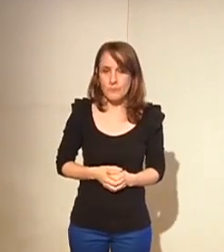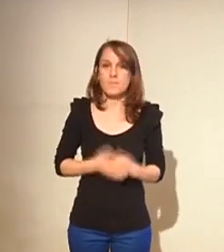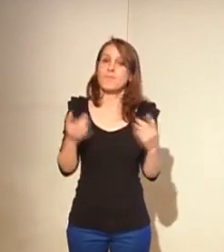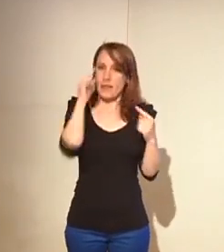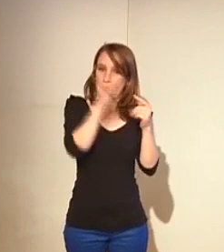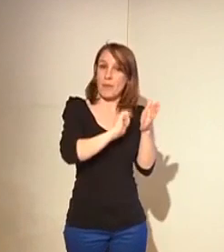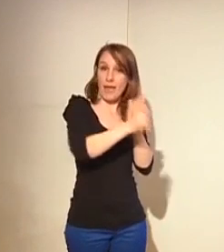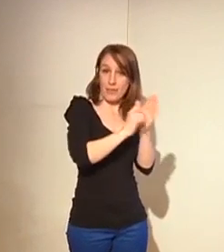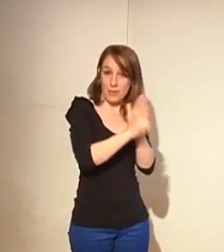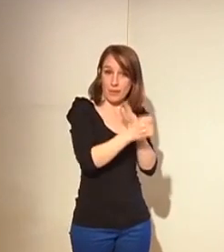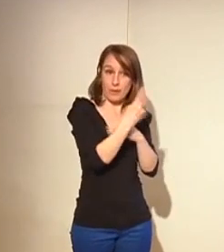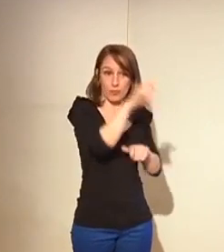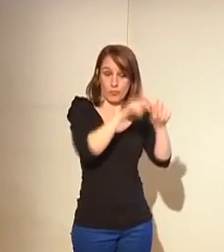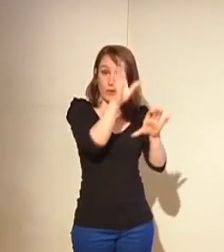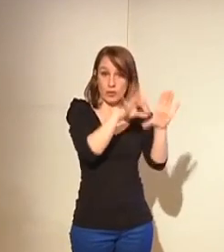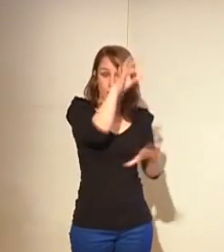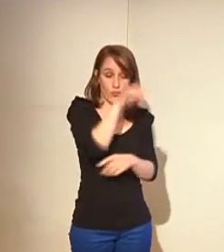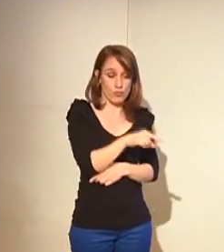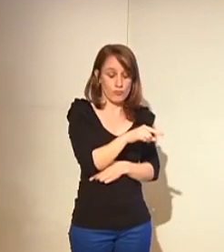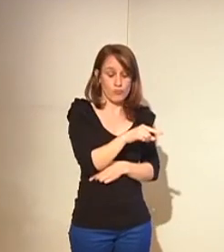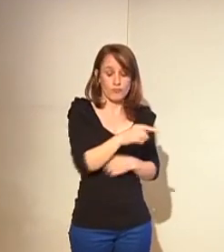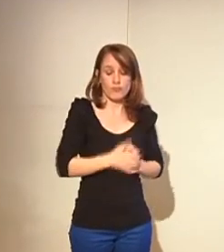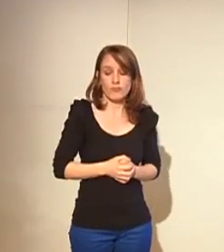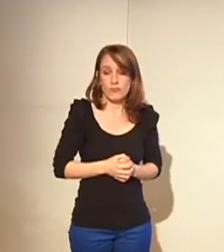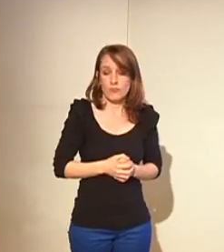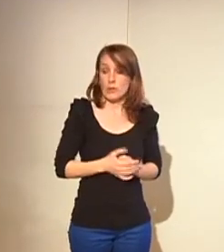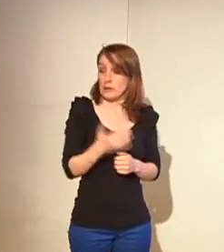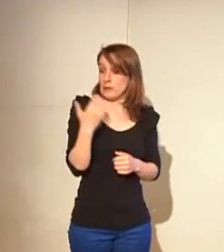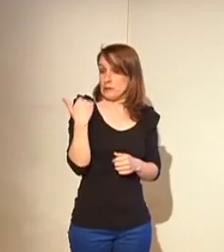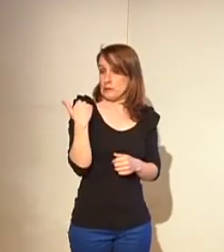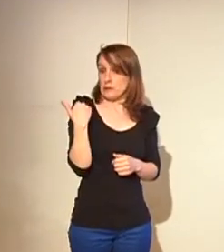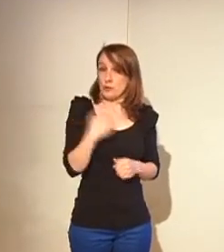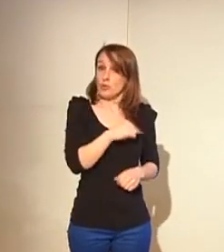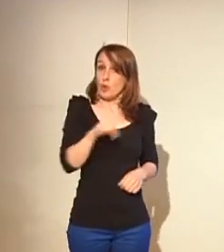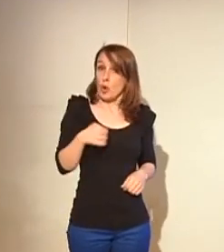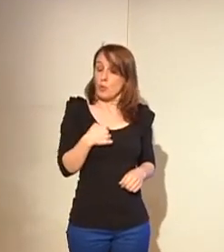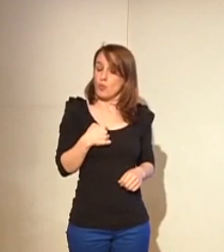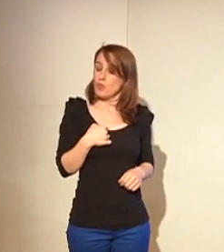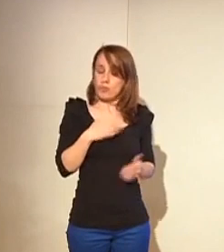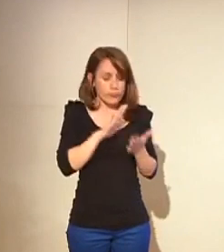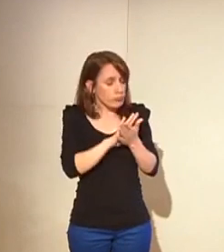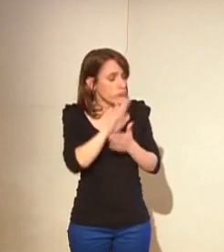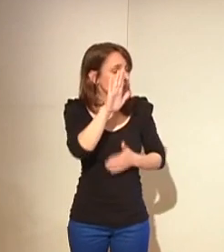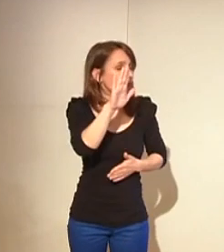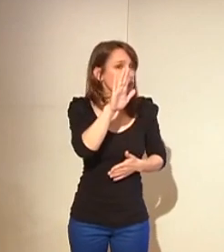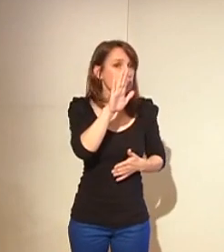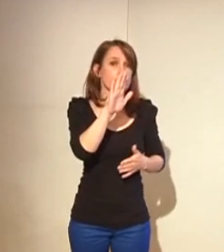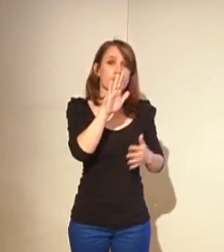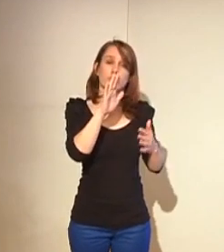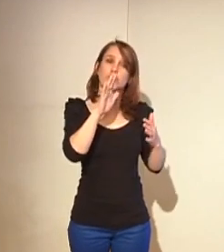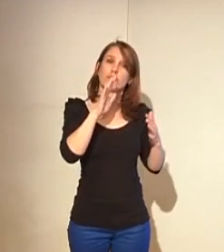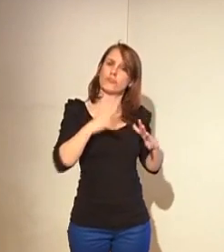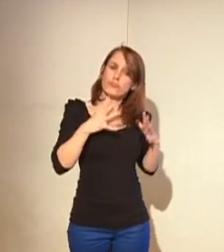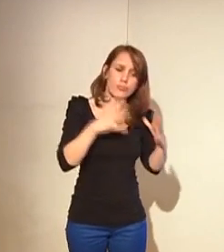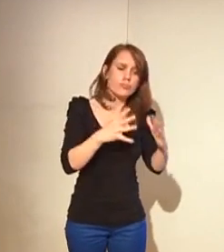indemnités des élus nous avions pris des engagements sur les montants